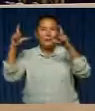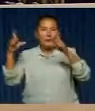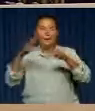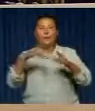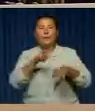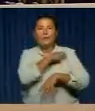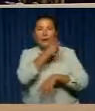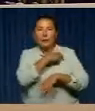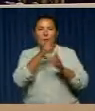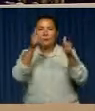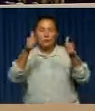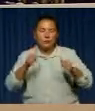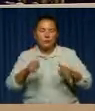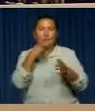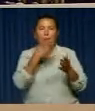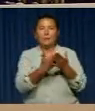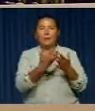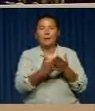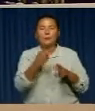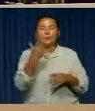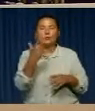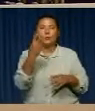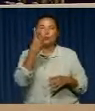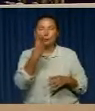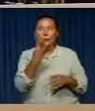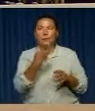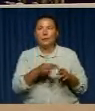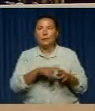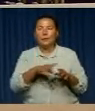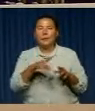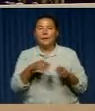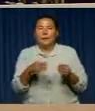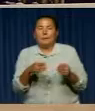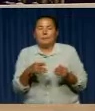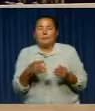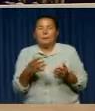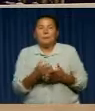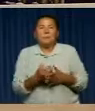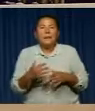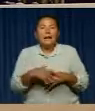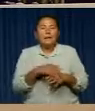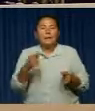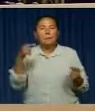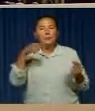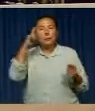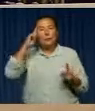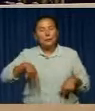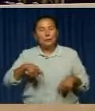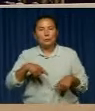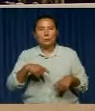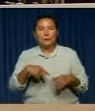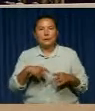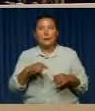кіші орта буын қызметкерлері бар. 3-4 айдан бері үйлеріне бармаған. Сондықтан қал біліп жүрсін деп. Әрине кемшілік